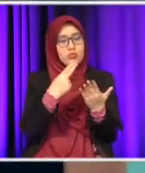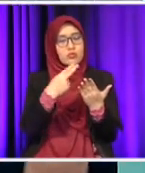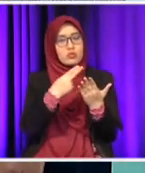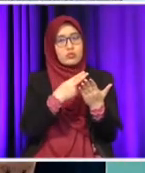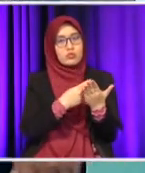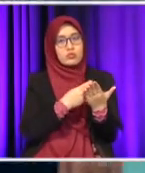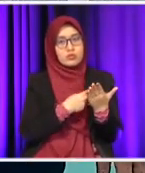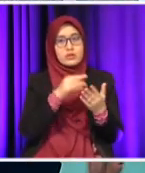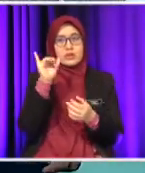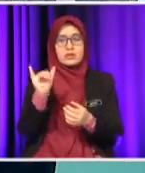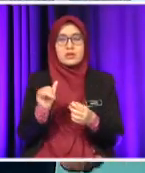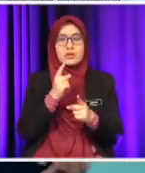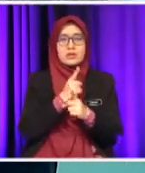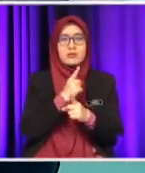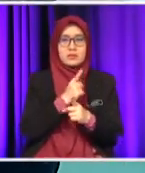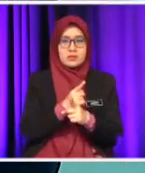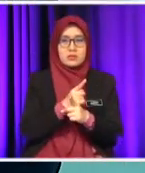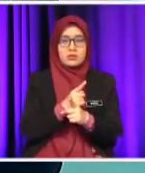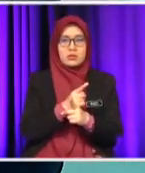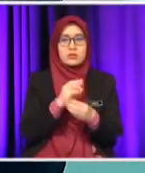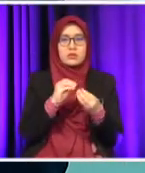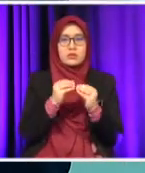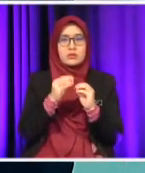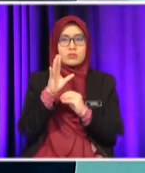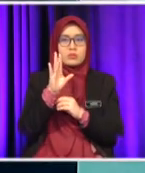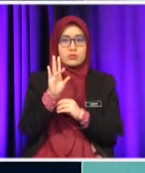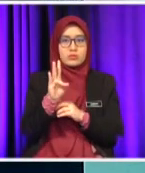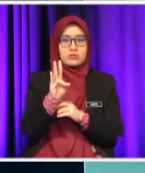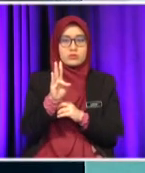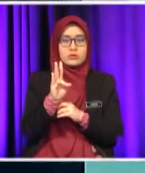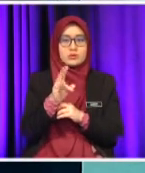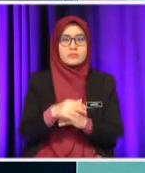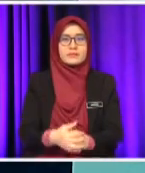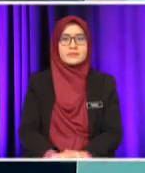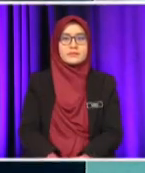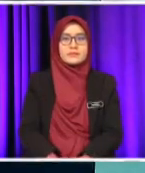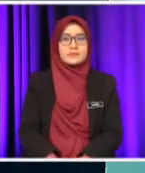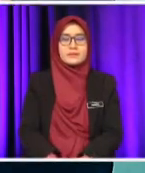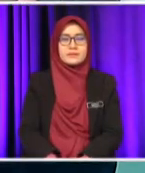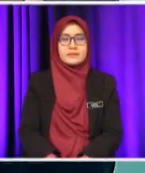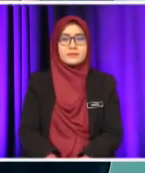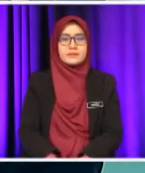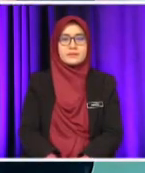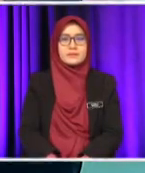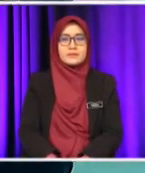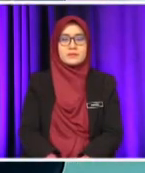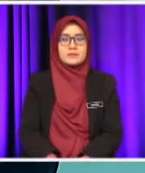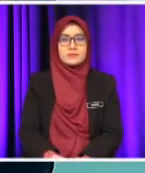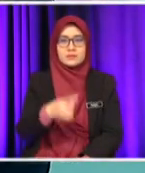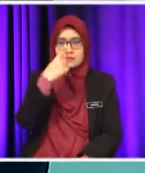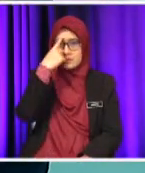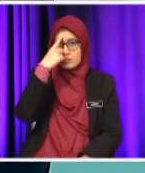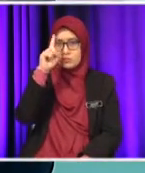oke sebagian dari pernyataan berkaitan dengan larutan untuk menghias